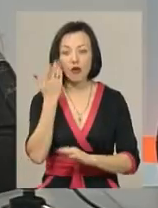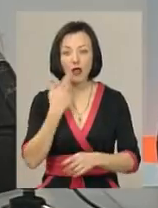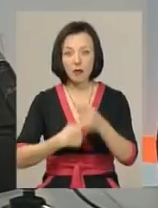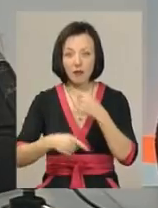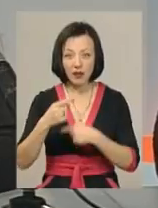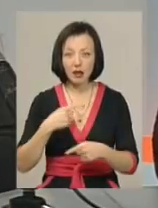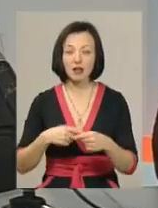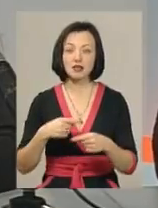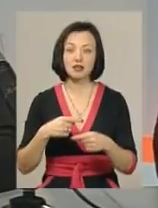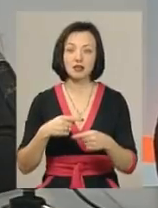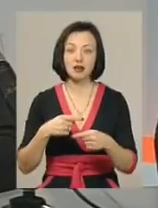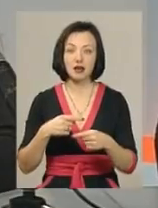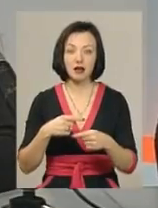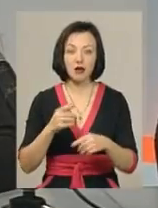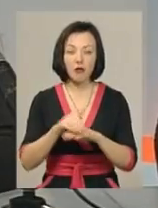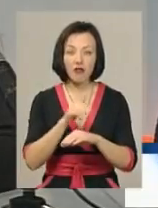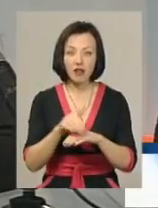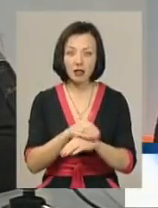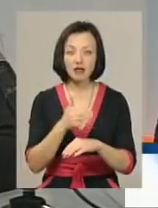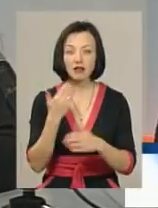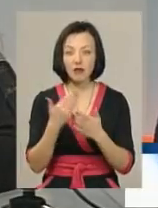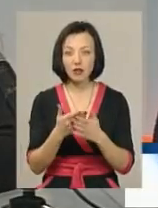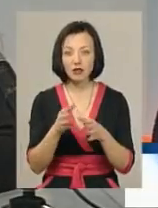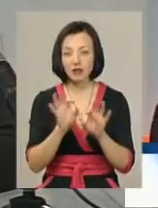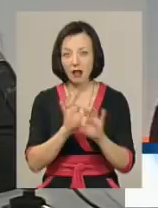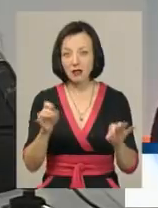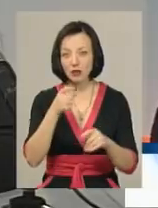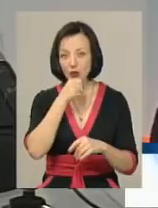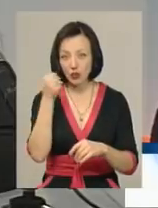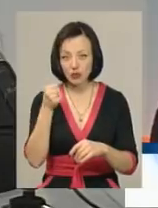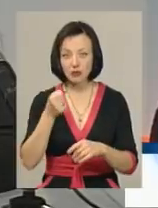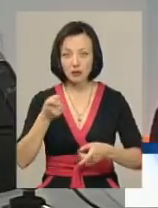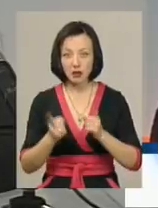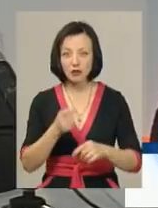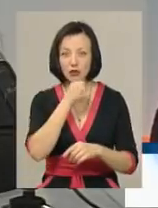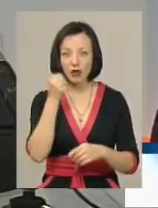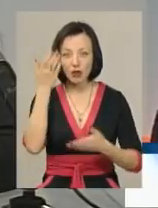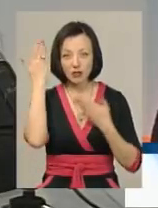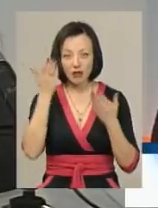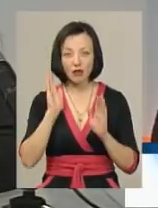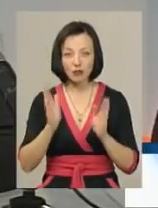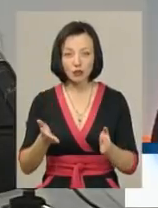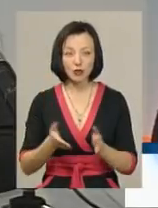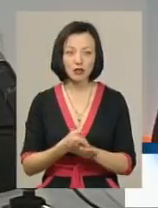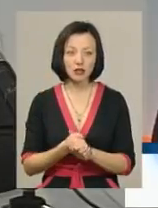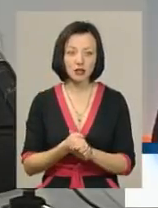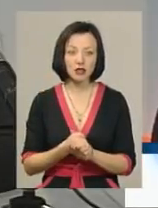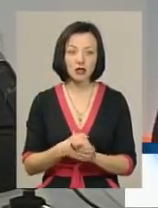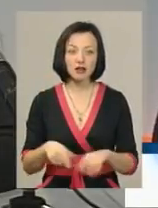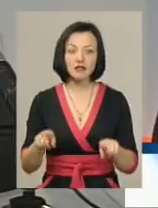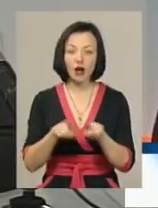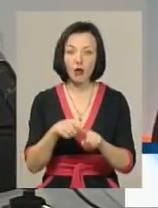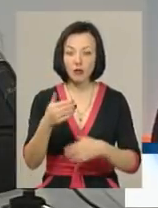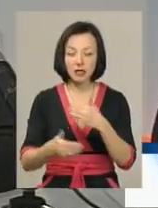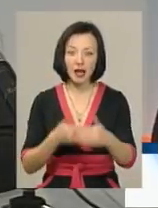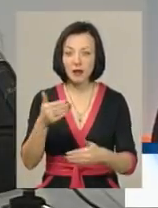повернеться е похвалити її сказати О як класно Ти вже дорослий у вас вже справжні дорослі розваги будуть От і в такому